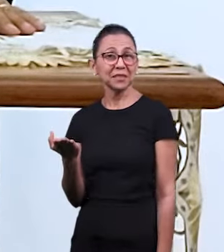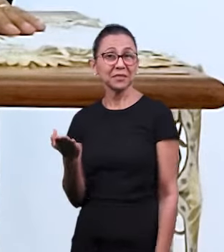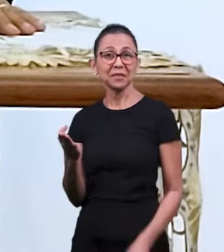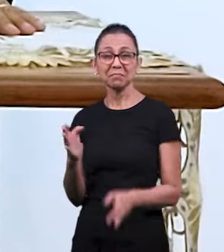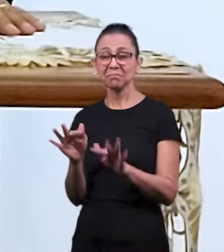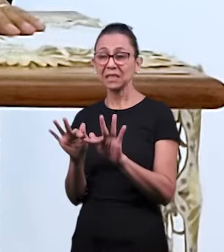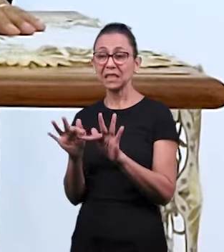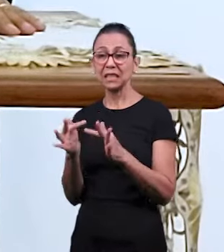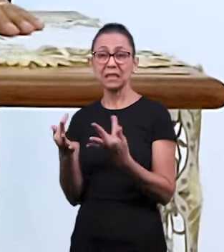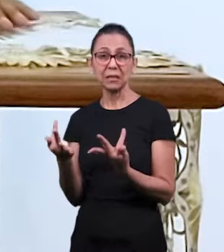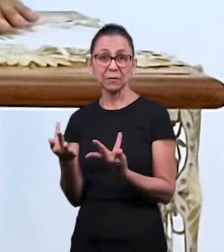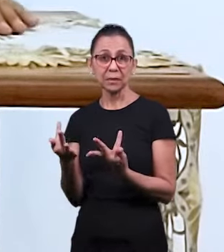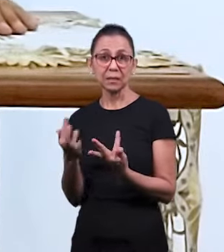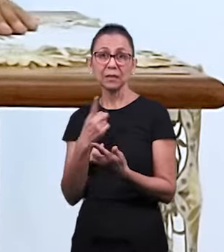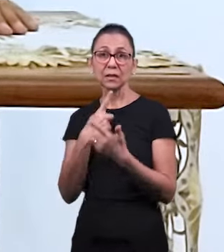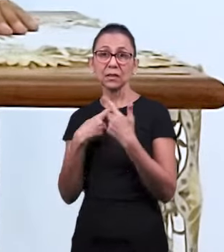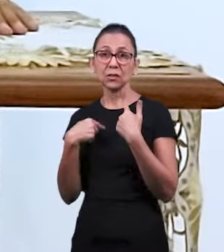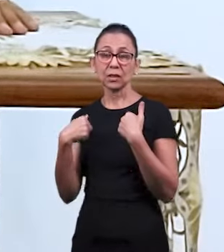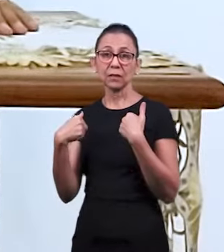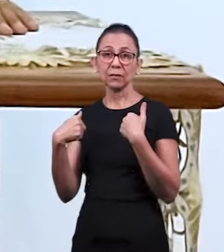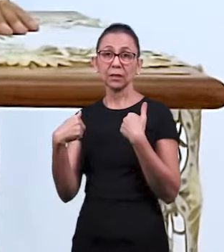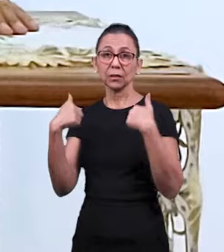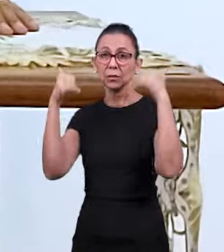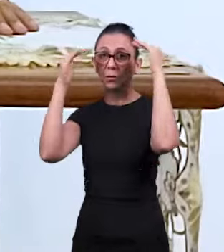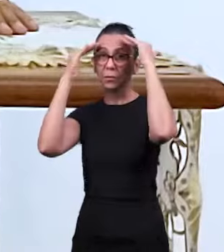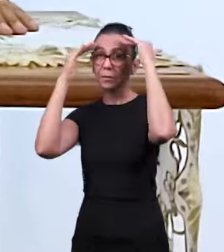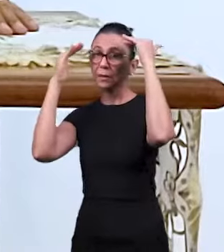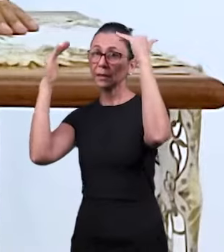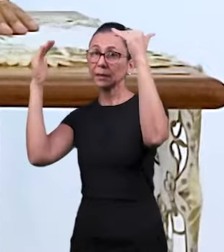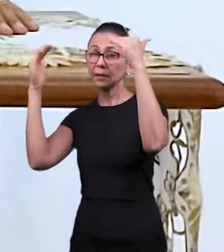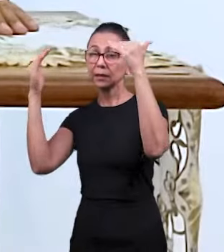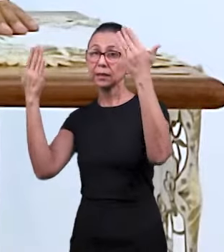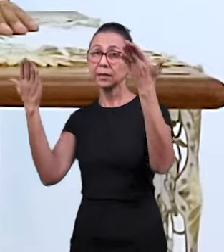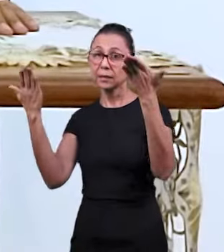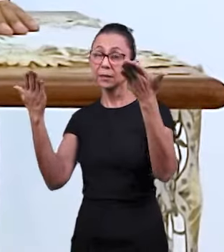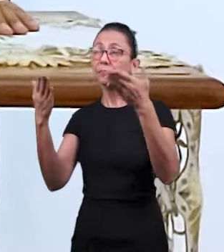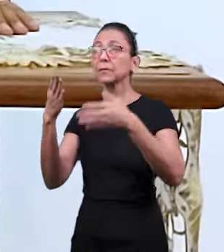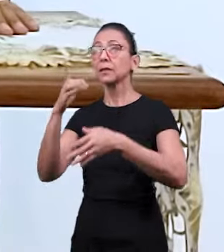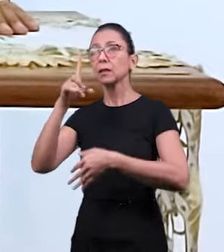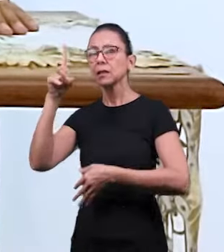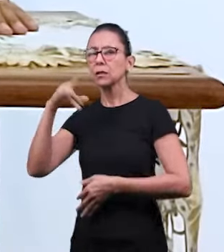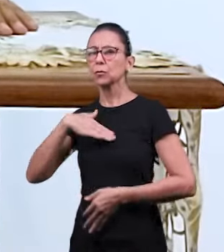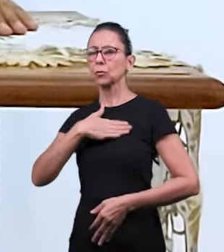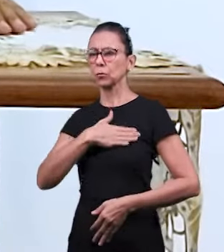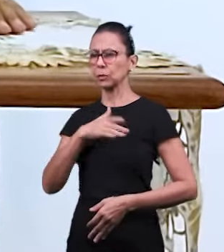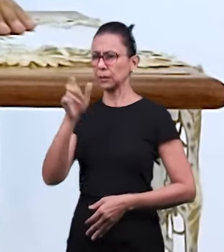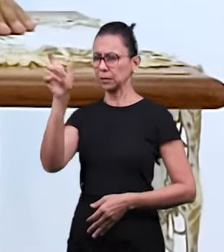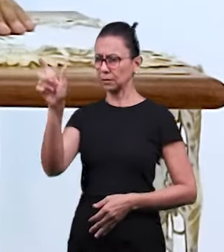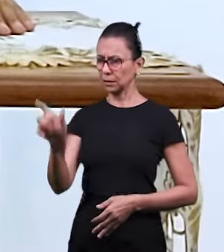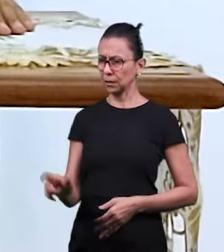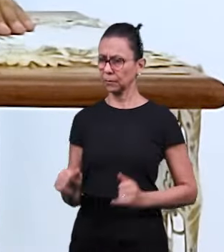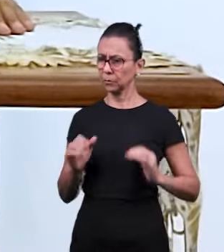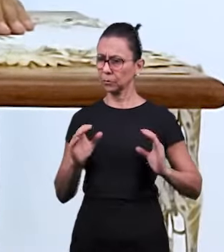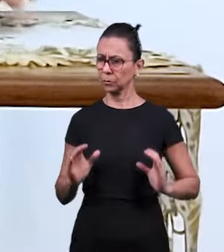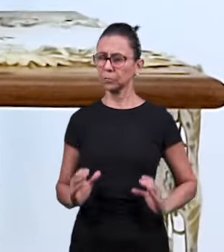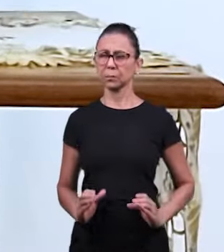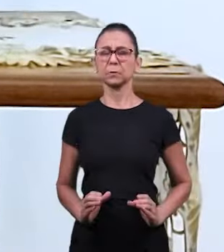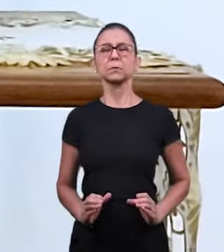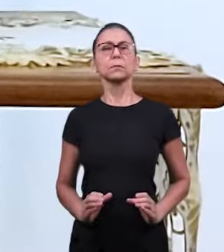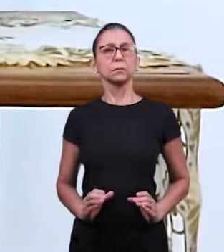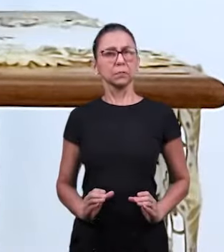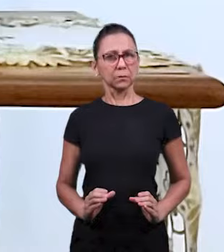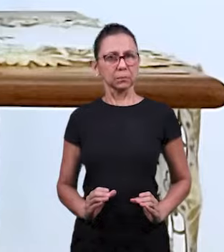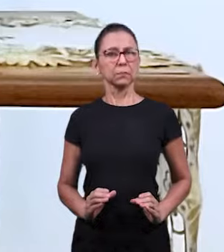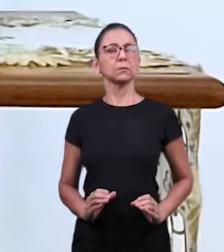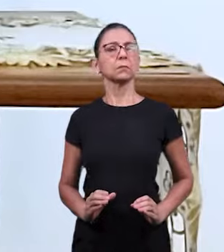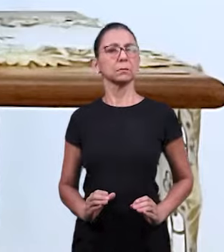Давид хотел быть участником церкви, народа Божьего, Израиля,